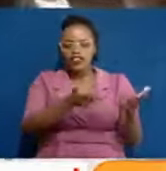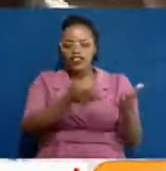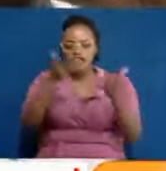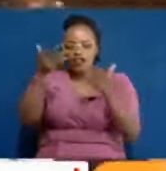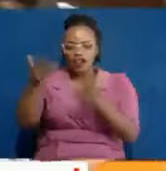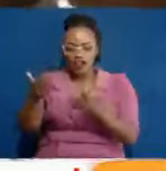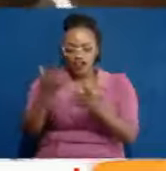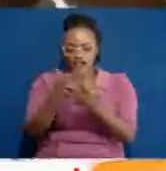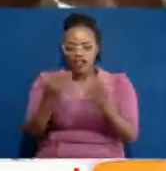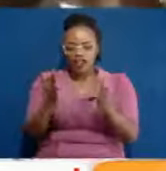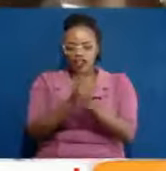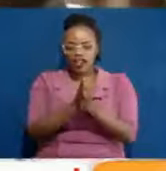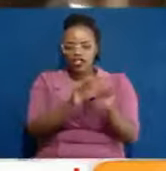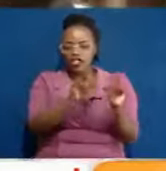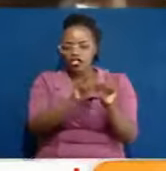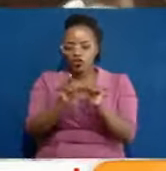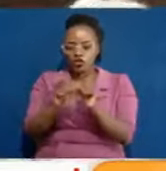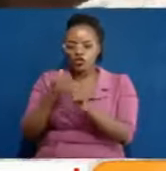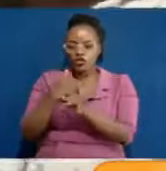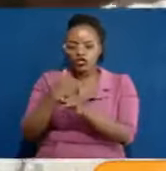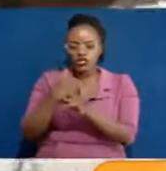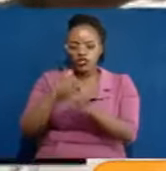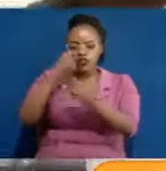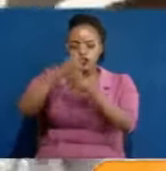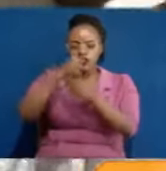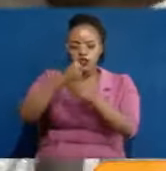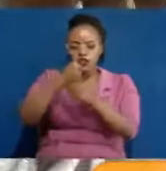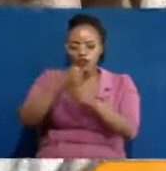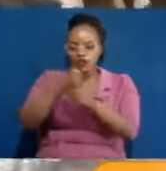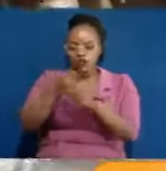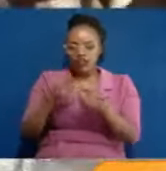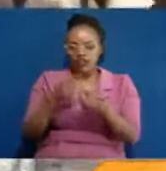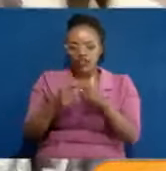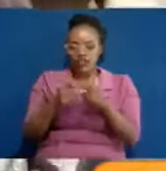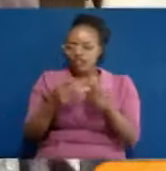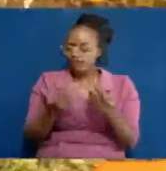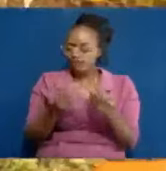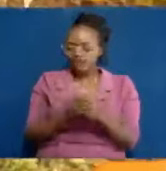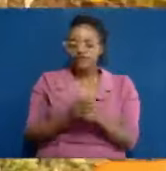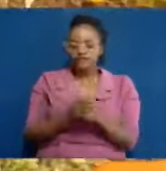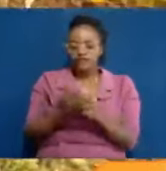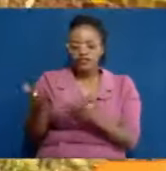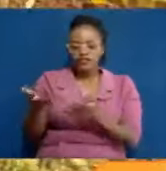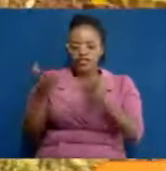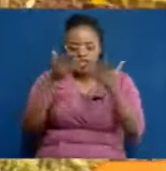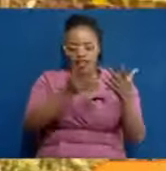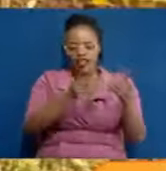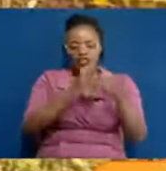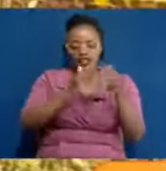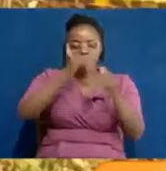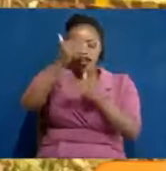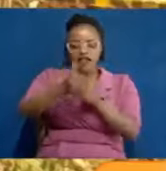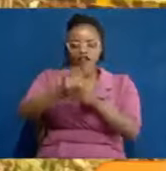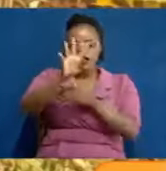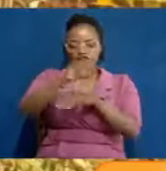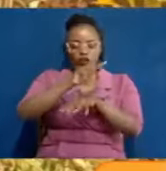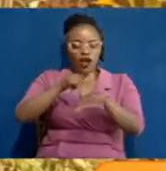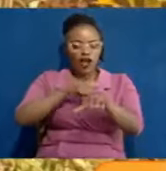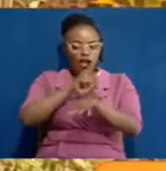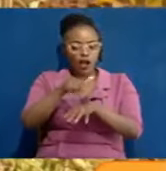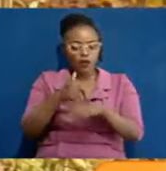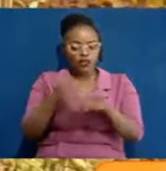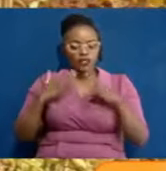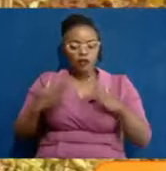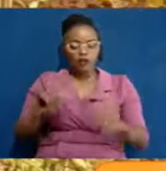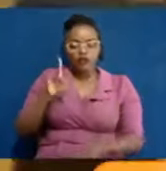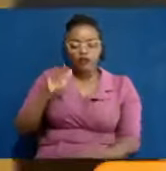nyumba. Walikuwa na identity cards zilikuwa karibu zaidi ya 50. Na baada ya saa 4 hivi, mwili